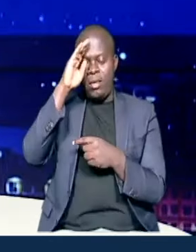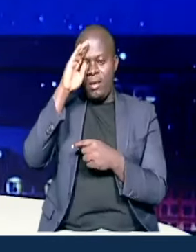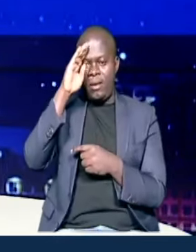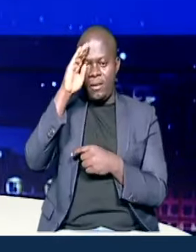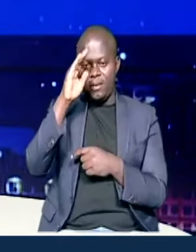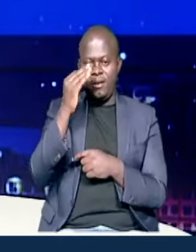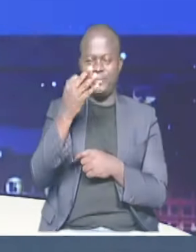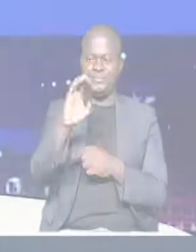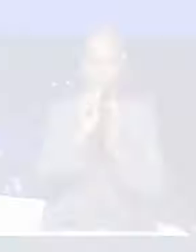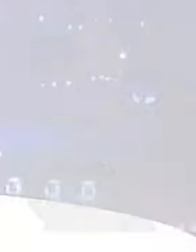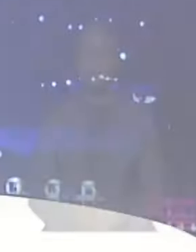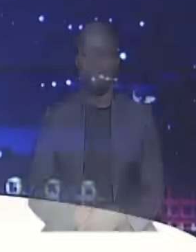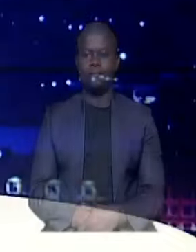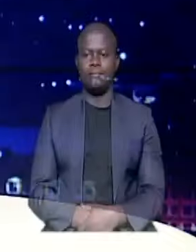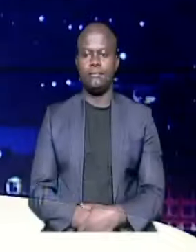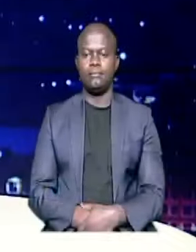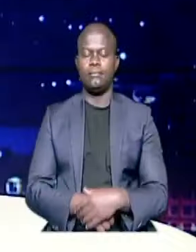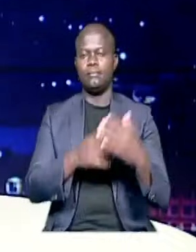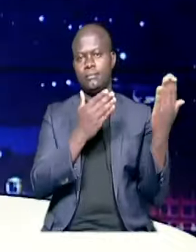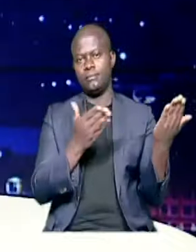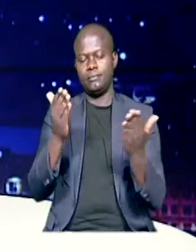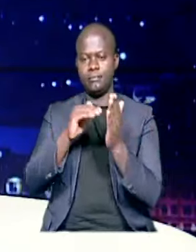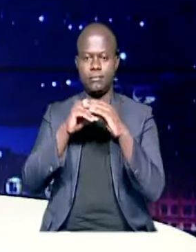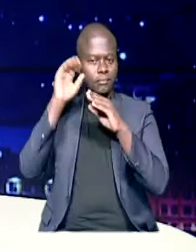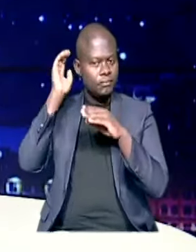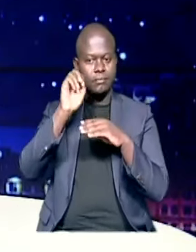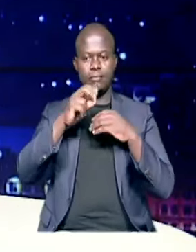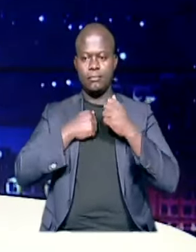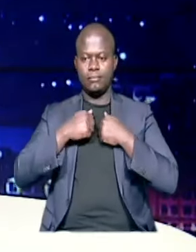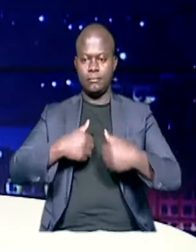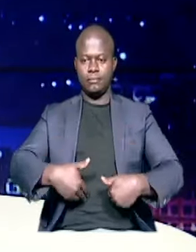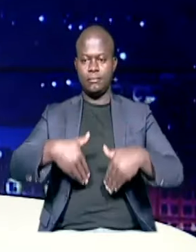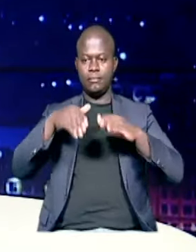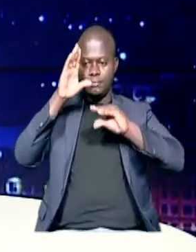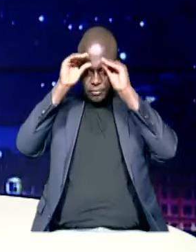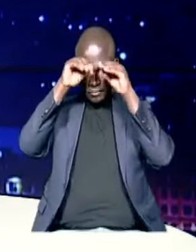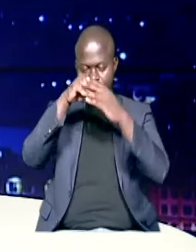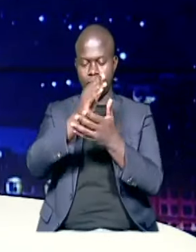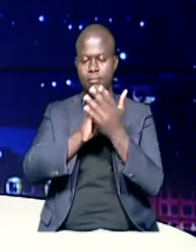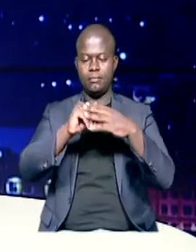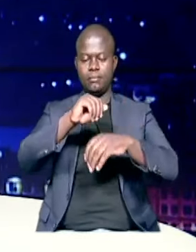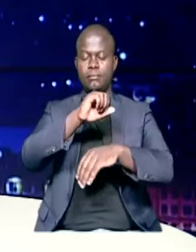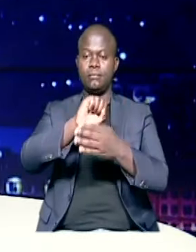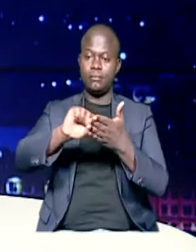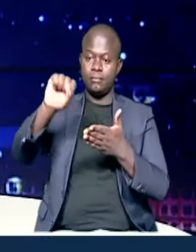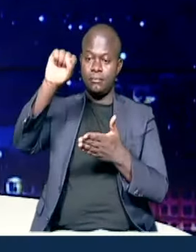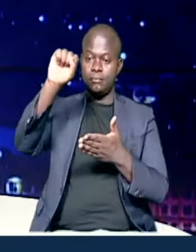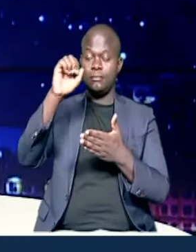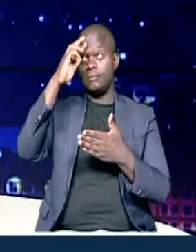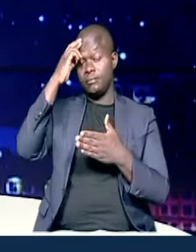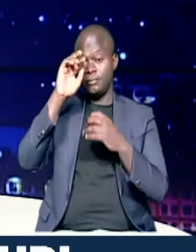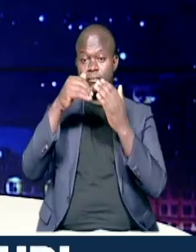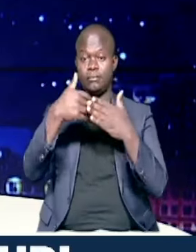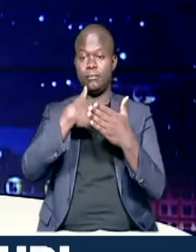na APR ikaze na none makuru ya televiziyo Rwanda urubyiruko rwiga muri amwe mu mashuri yisumbuye rwibukijwe ko